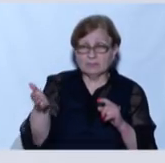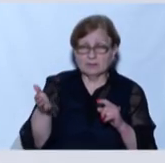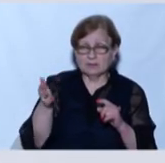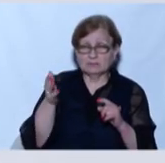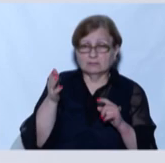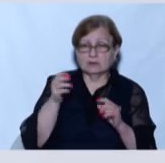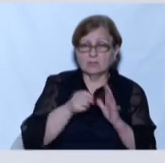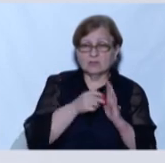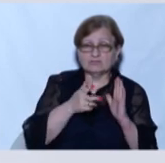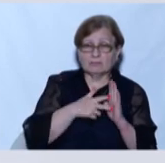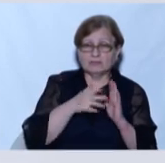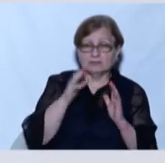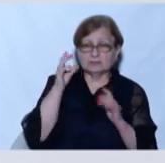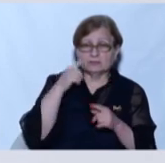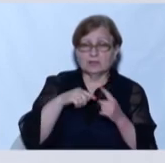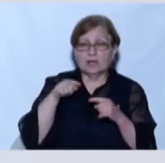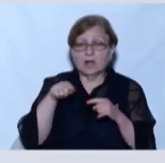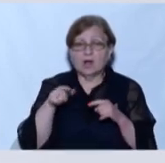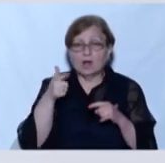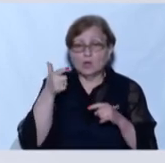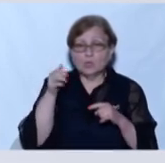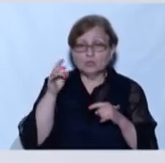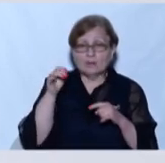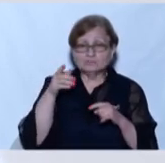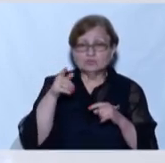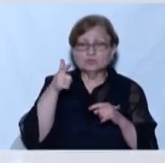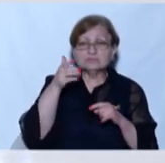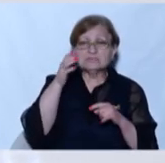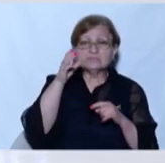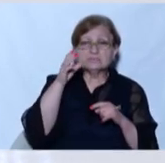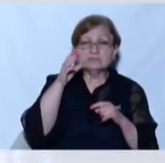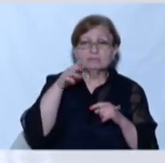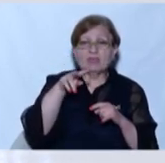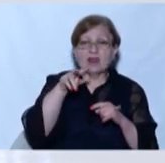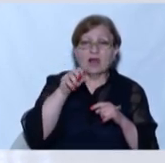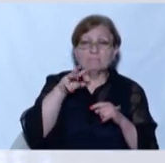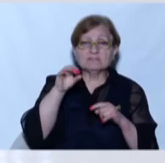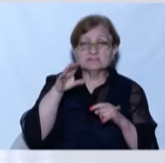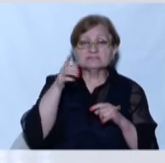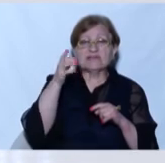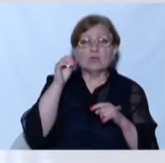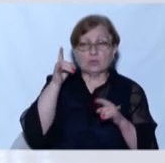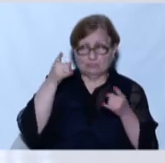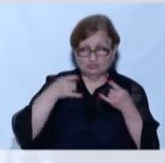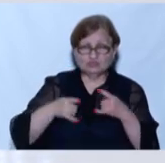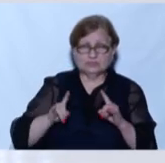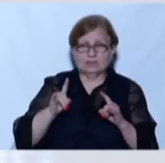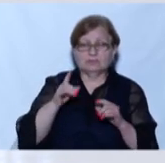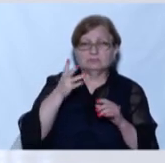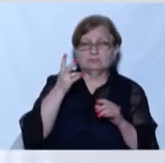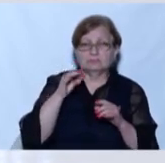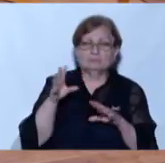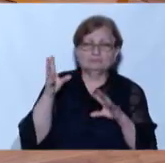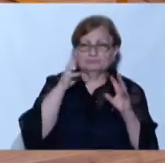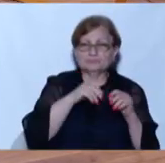20-იანი წლებია 18 საუკუნეში და გურამიშვილი რომელიც აგერ საგურამოში ლამისყანეს ჯერ საგურამოში დაიბადა და ამ სწორედ ლეკიანობისა